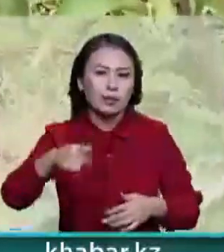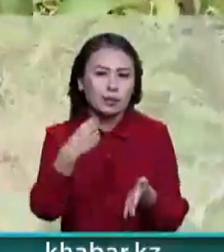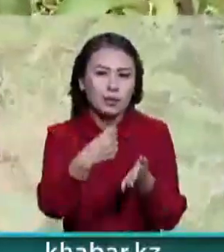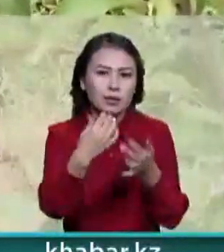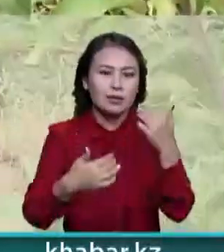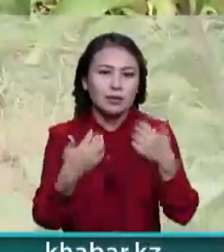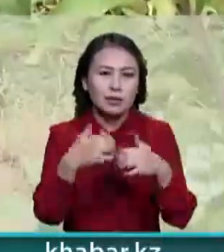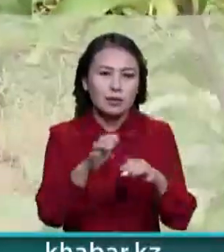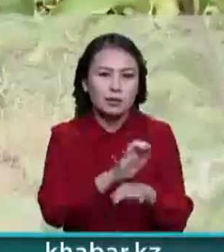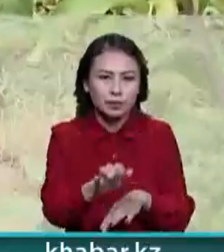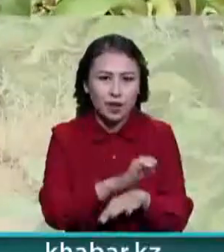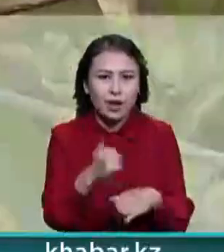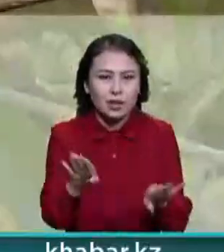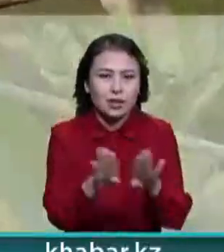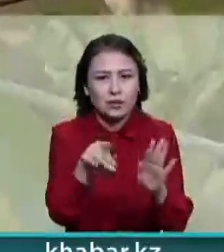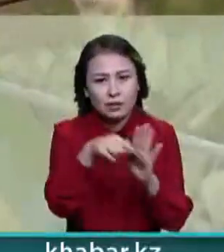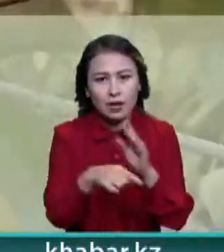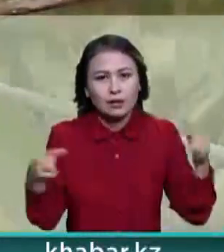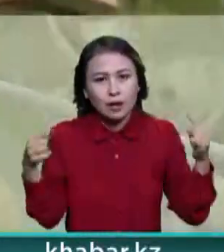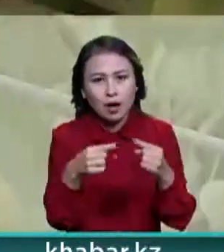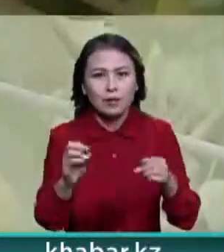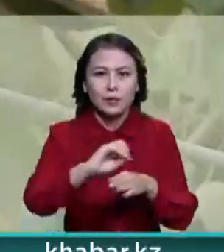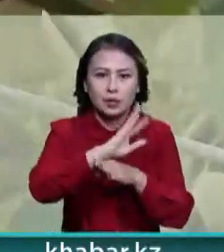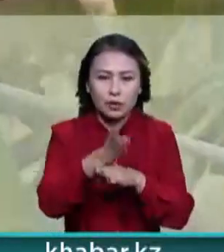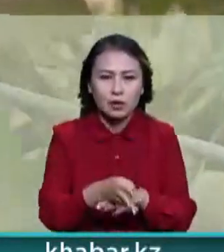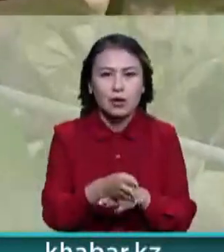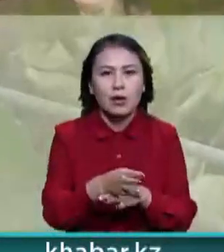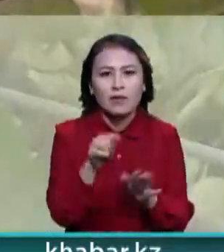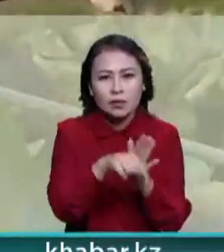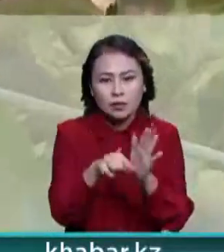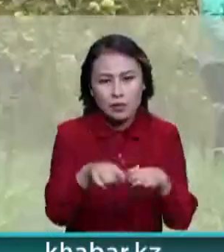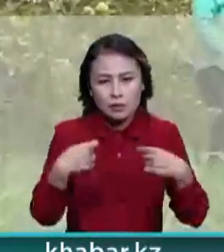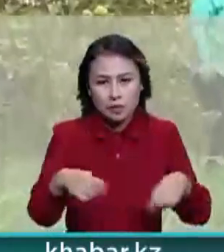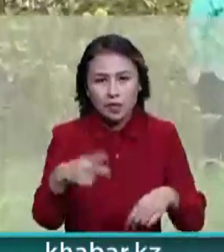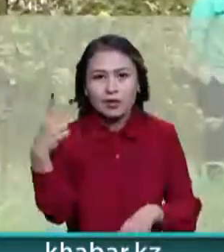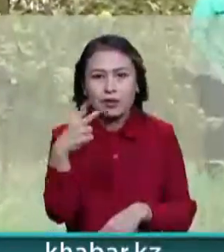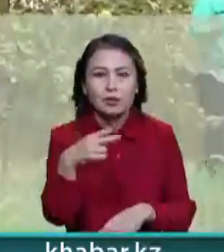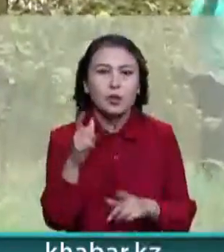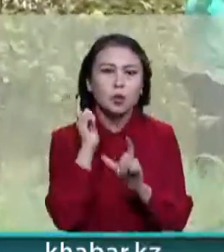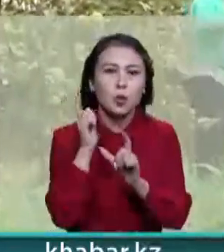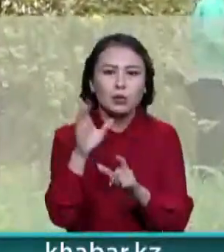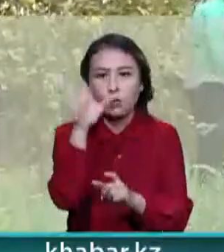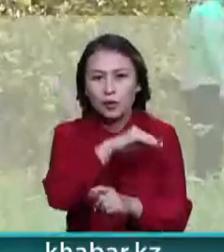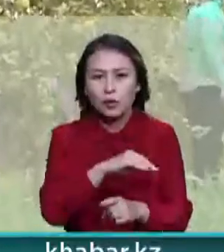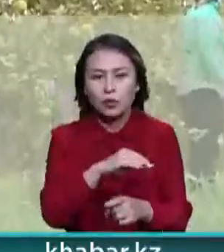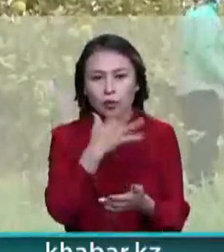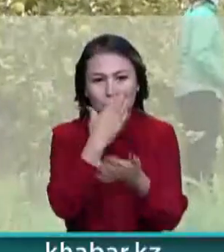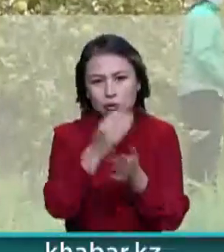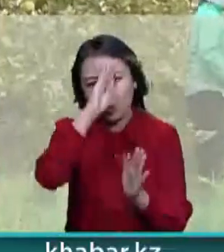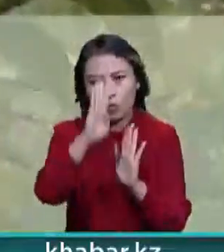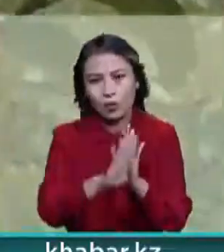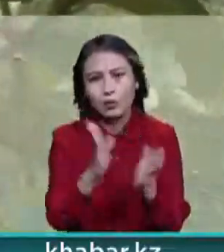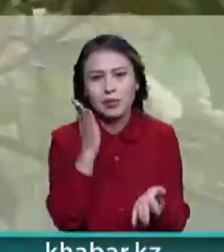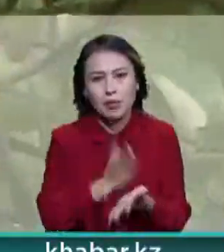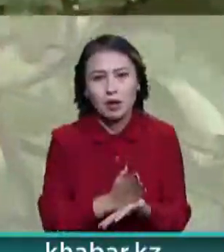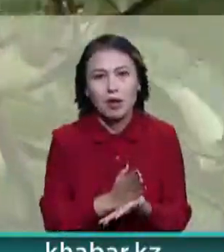келіге дейін өнім береді екен. Шаруалар әзірге ішкі нарықты қамтып отыр, ал серіктестіктің сыйымдылығы 2 мың тонна болатын